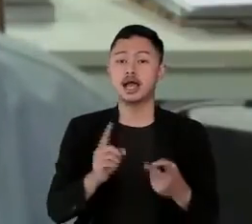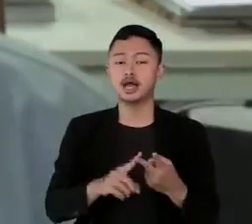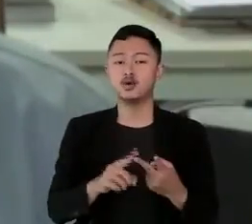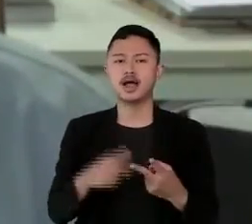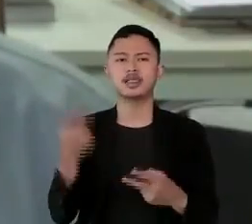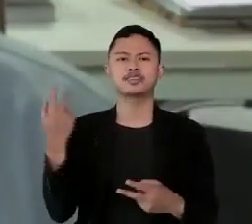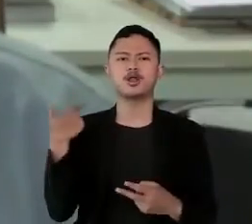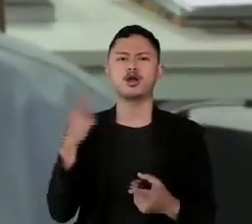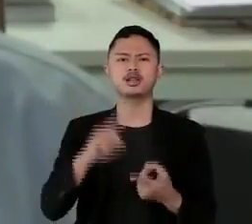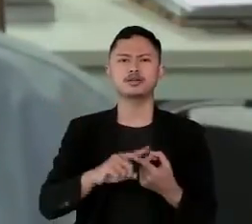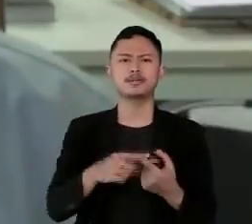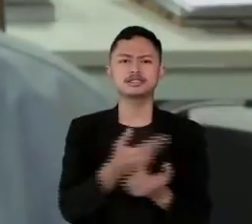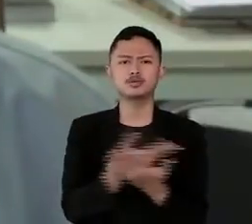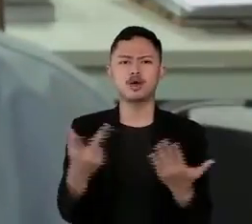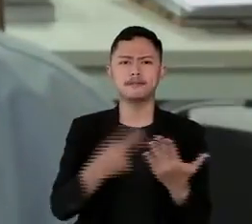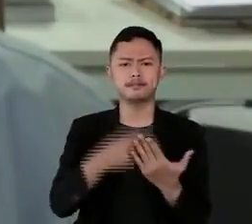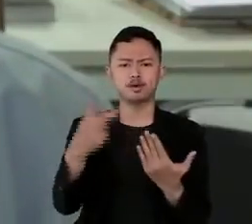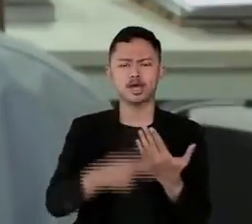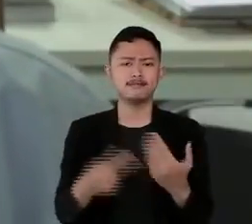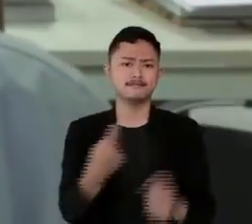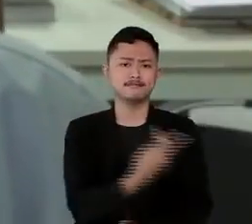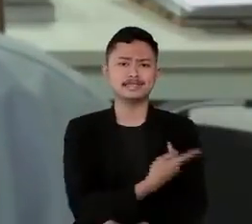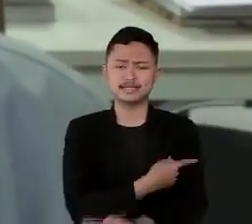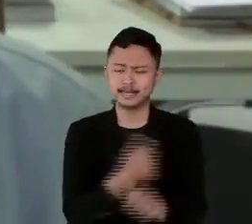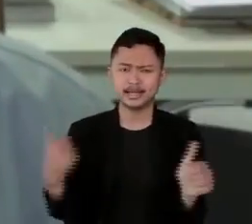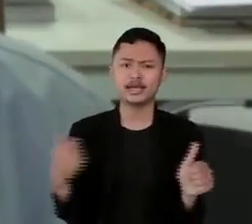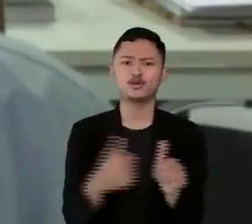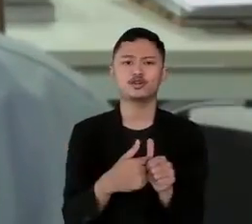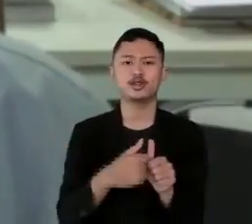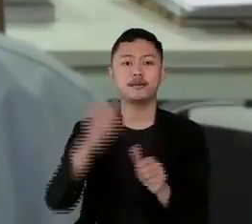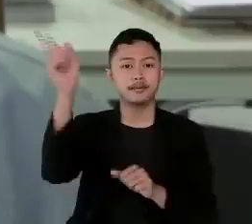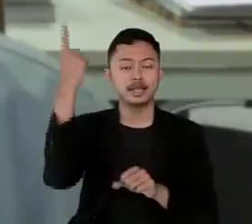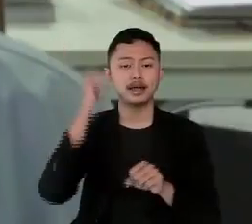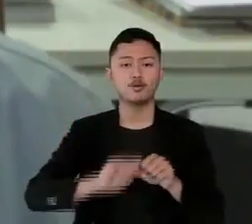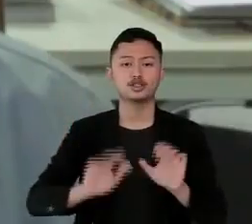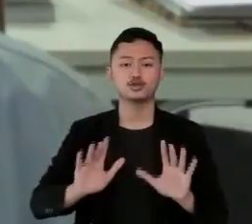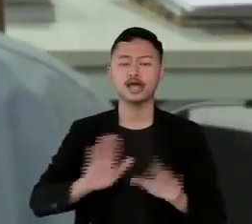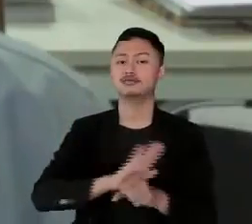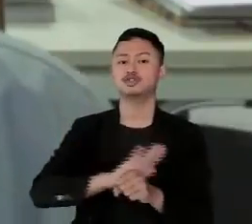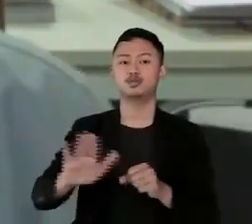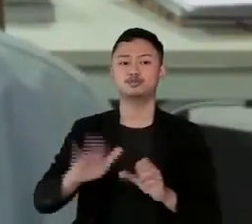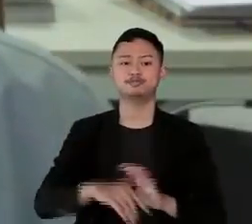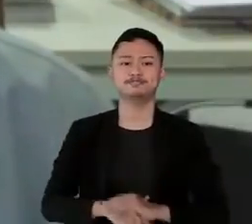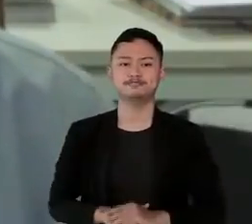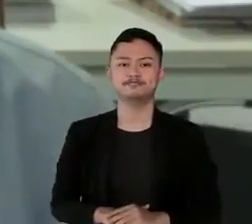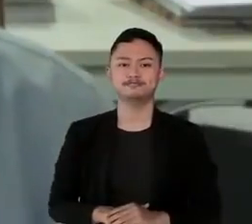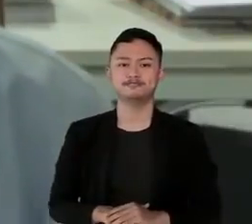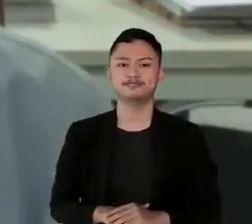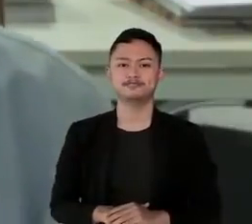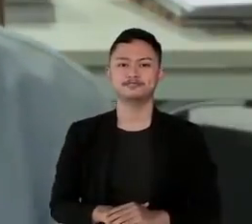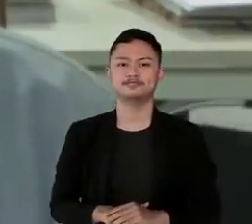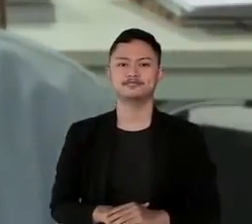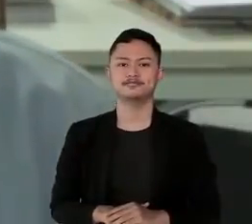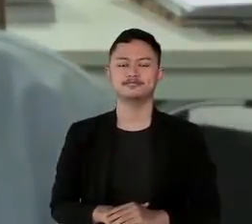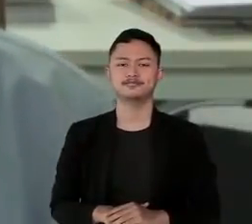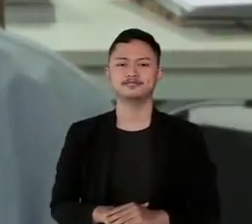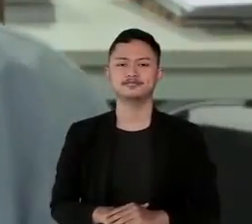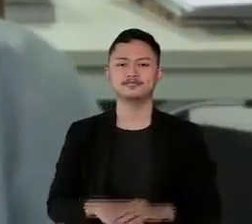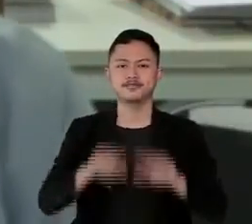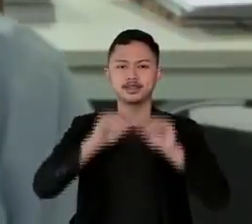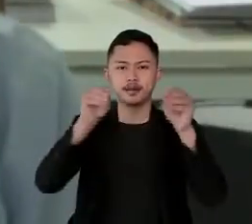untuk ikut program vaksinasi yang dilakukan oleh pemerintah segera itu bangku Baik terima kasih